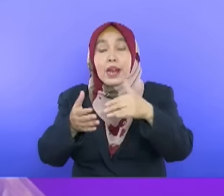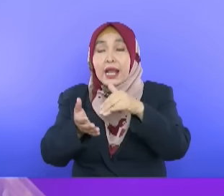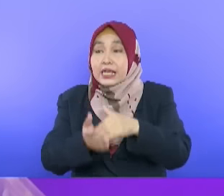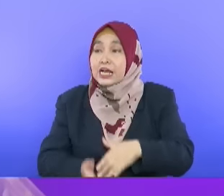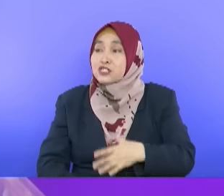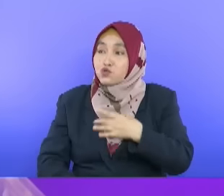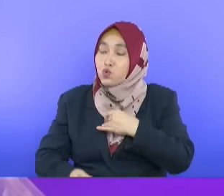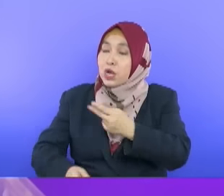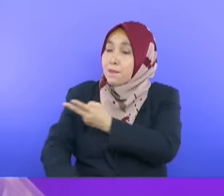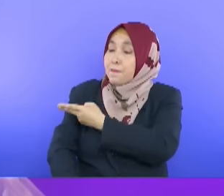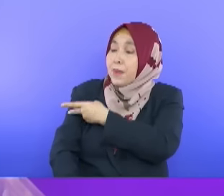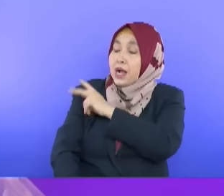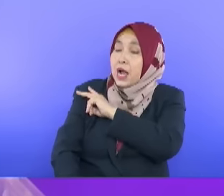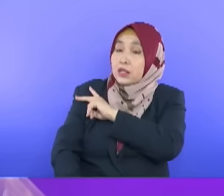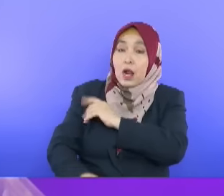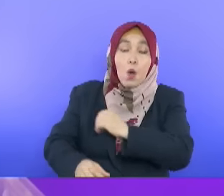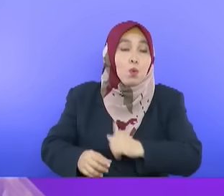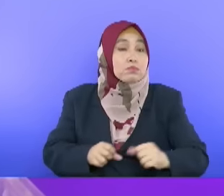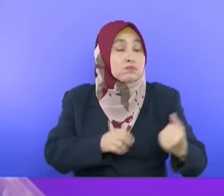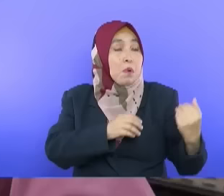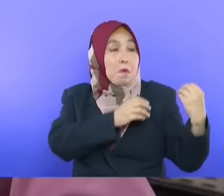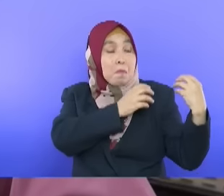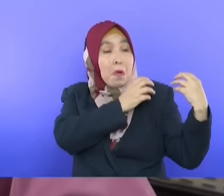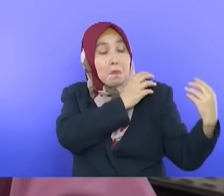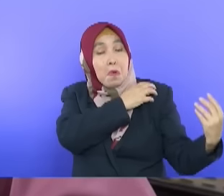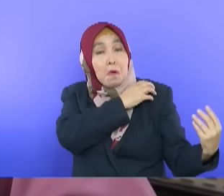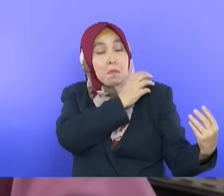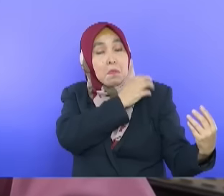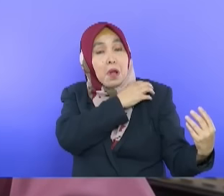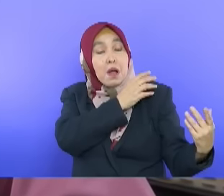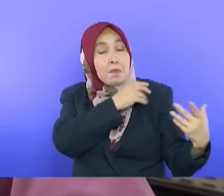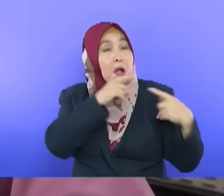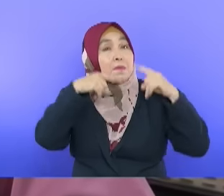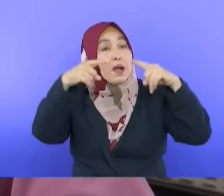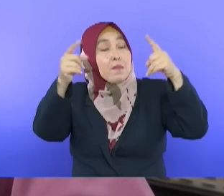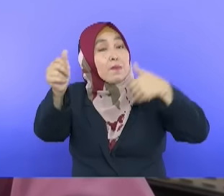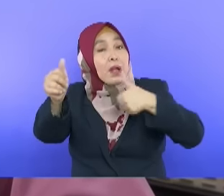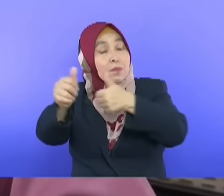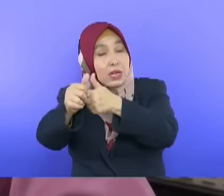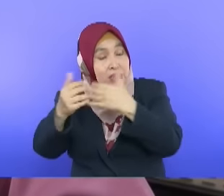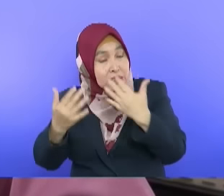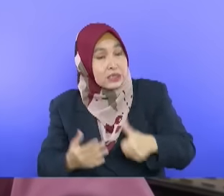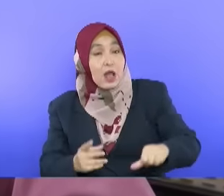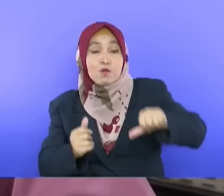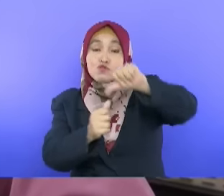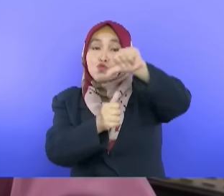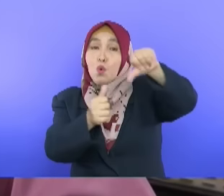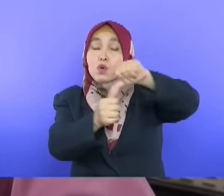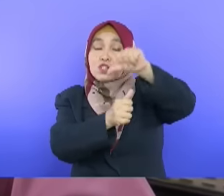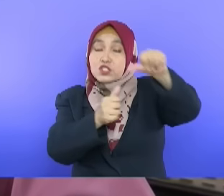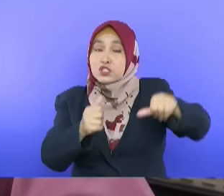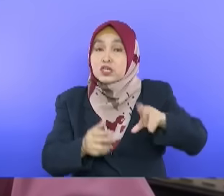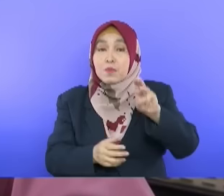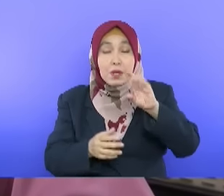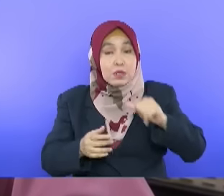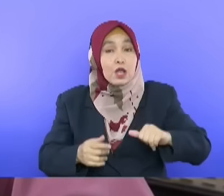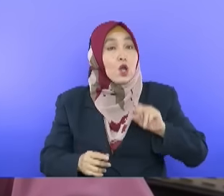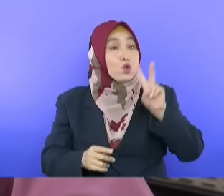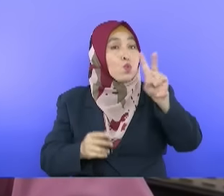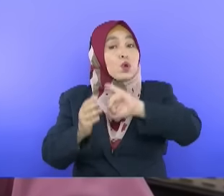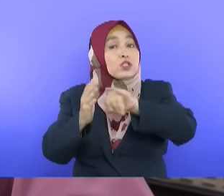suka kan pangkat ataupun jawatan dan mengejar kemasyraan Ah ya zaman dia ada 2 juta